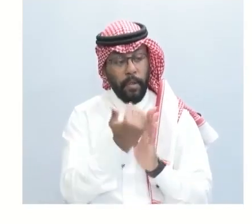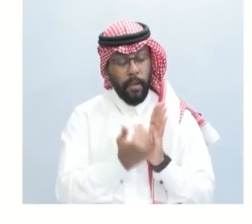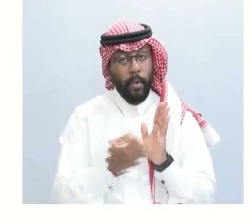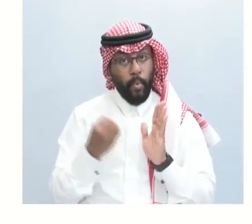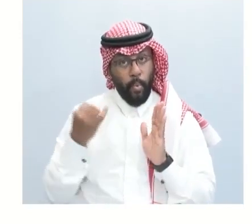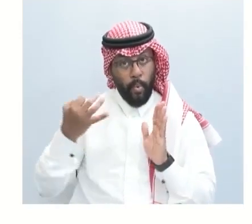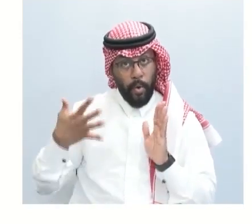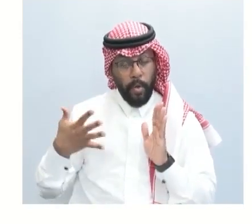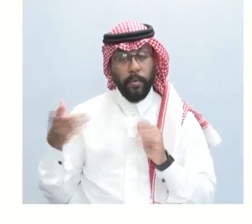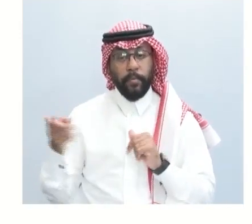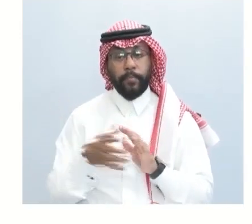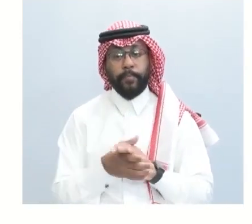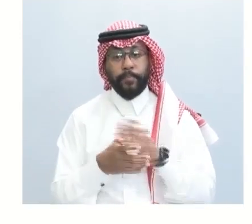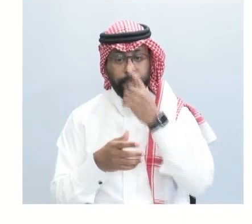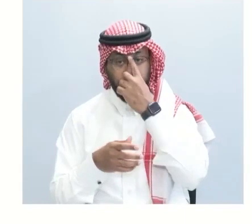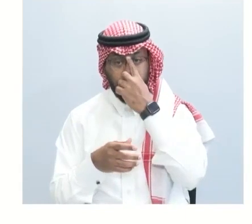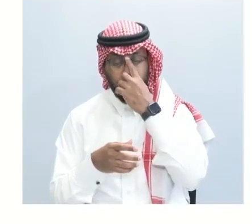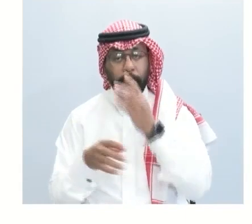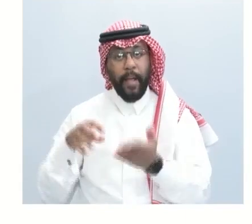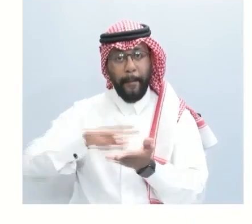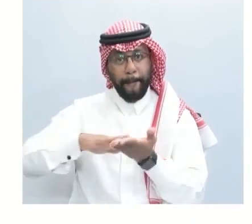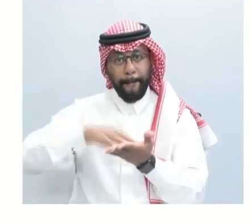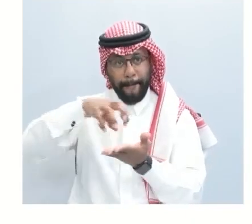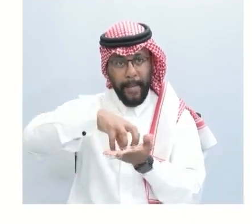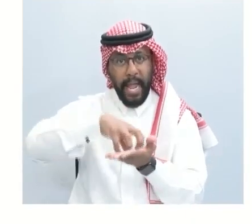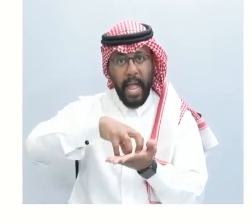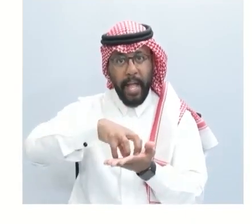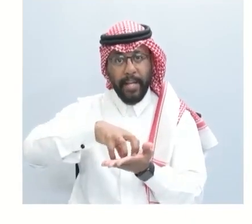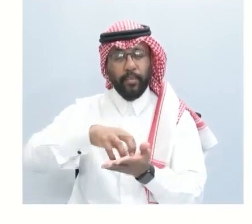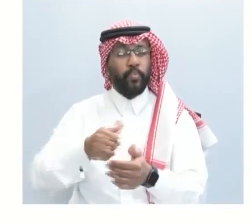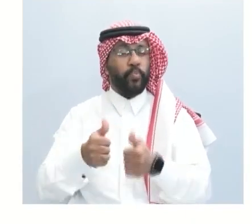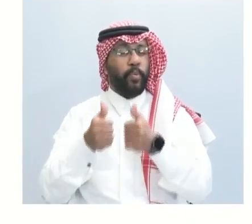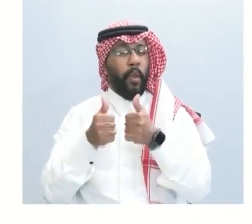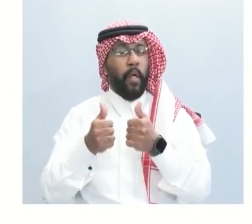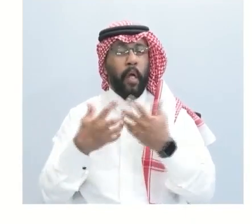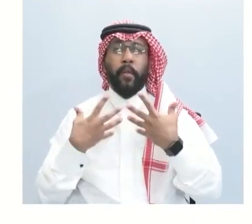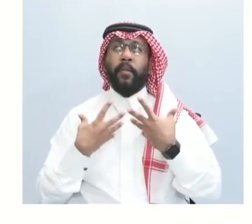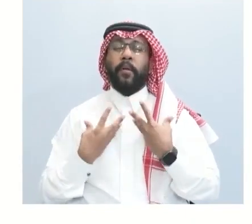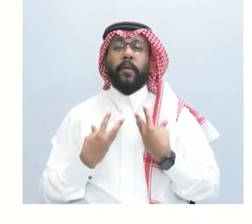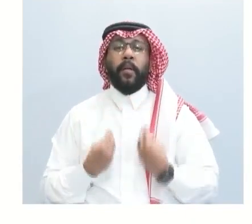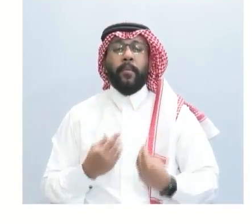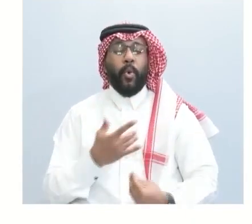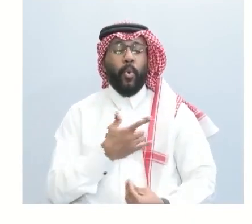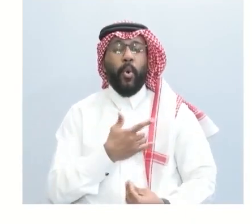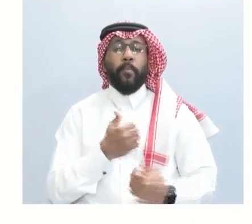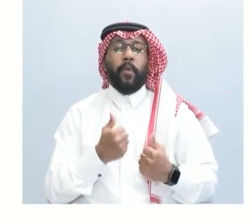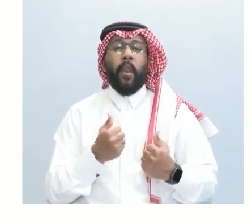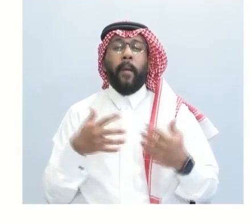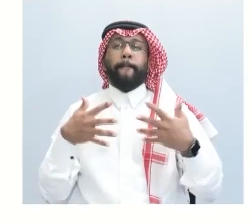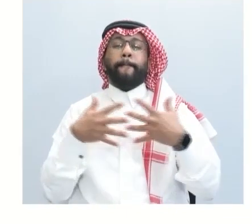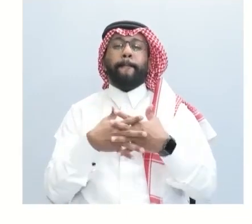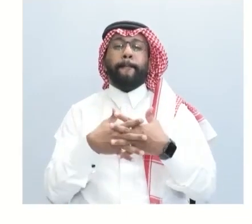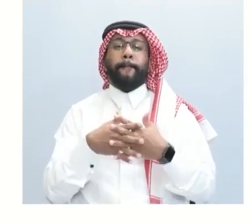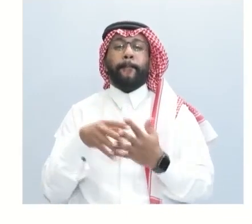هنا ما يتعلق بدايه ما يتعلق ب قدسيه المكان يجعل القلوب والابصار تتعلق بها وهو الحرمين